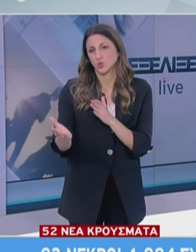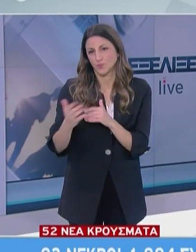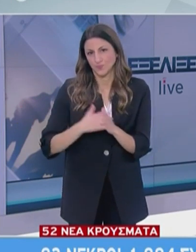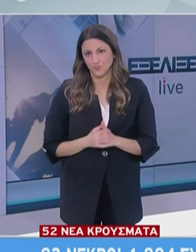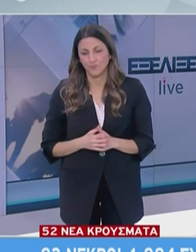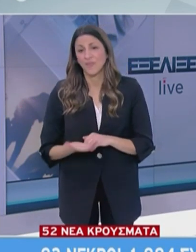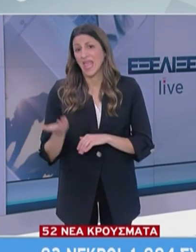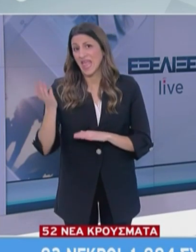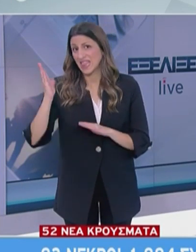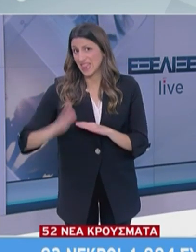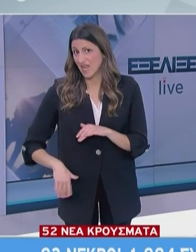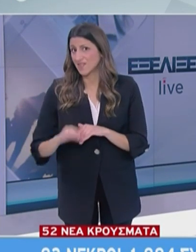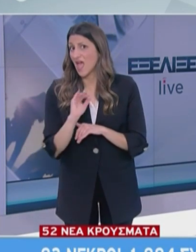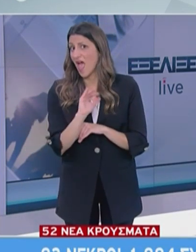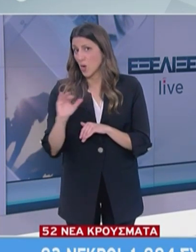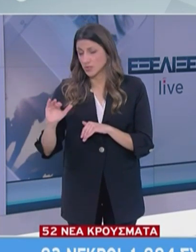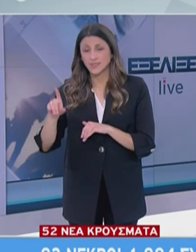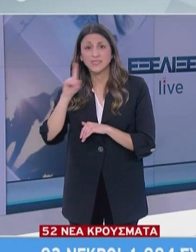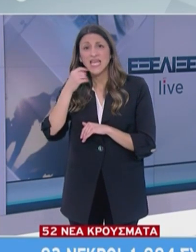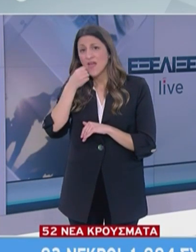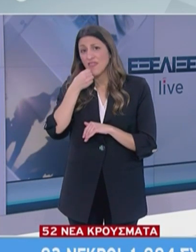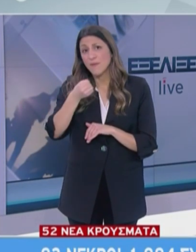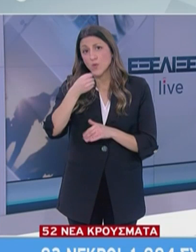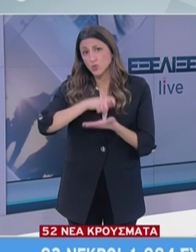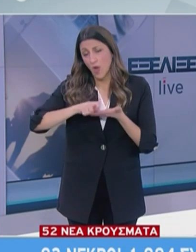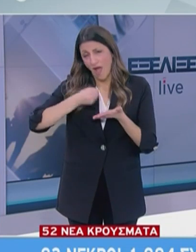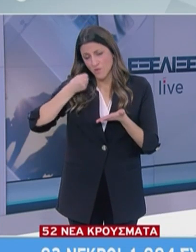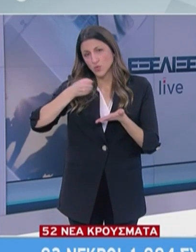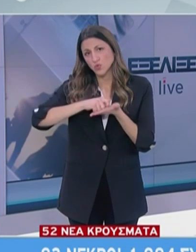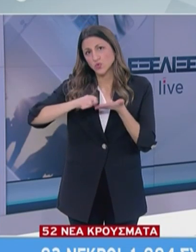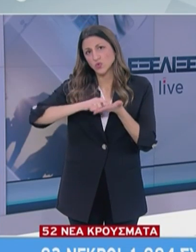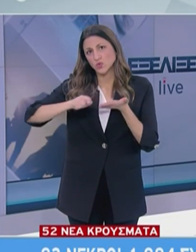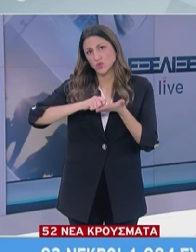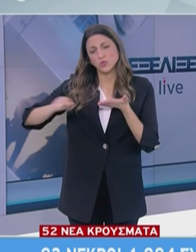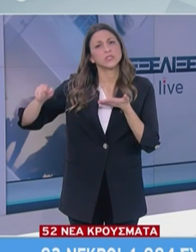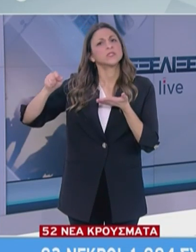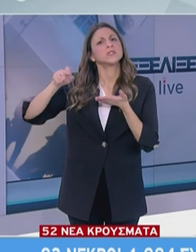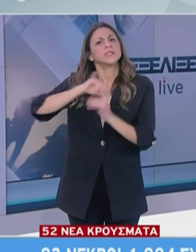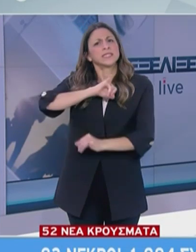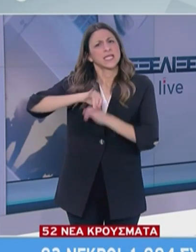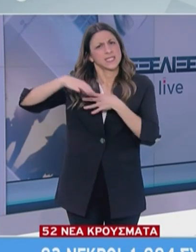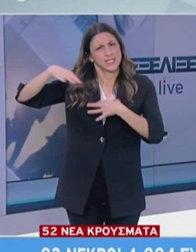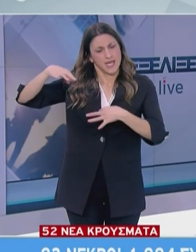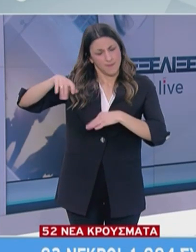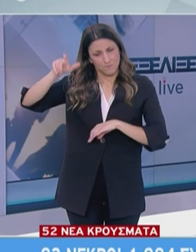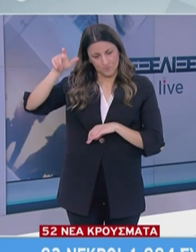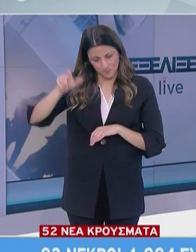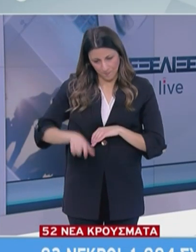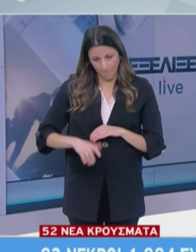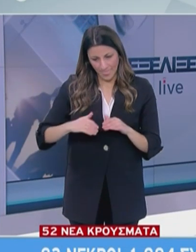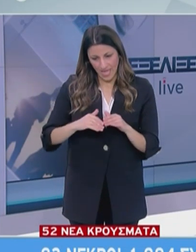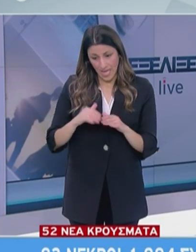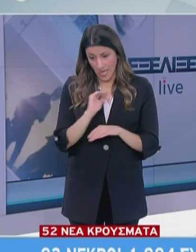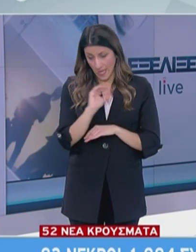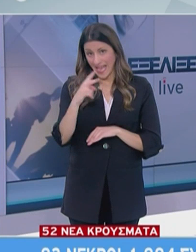Τελευταία ερώτηση από την κυρία Προκόπη και την ιστοσελίδα newsbomb.gr. Κύριε Κοντοζαμάνη, ο κύριος Τσιόδρας έχει δηλώσει ότι η